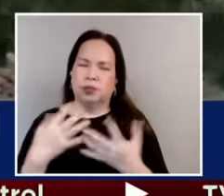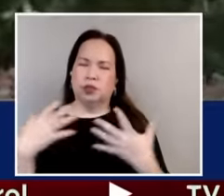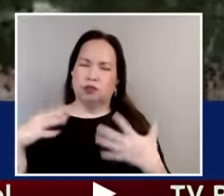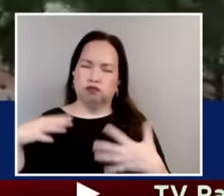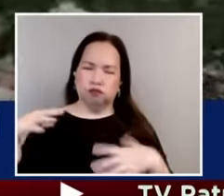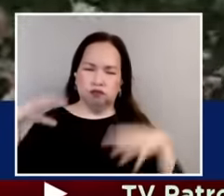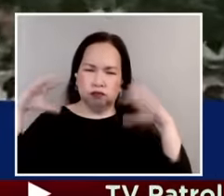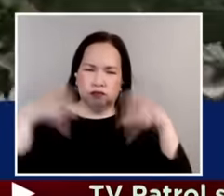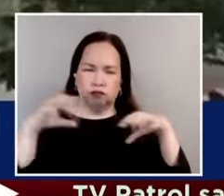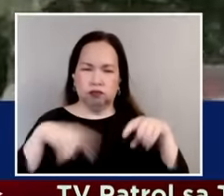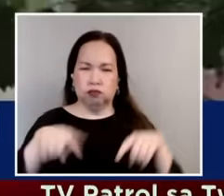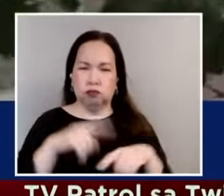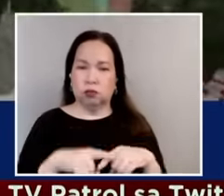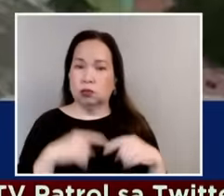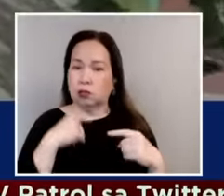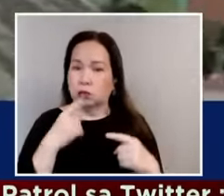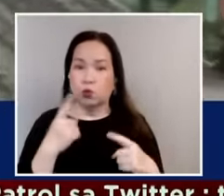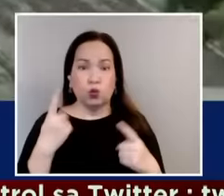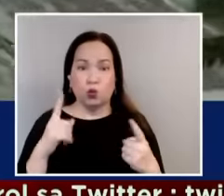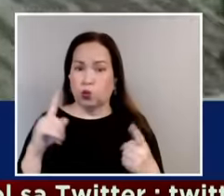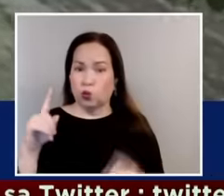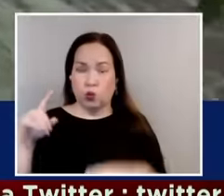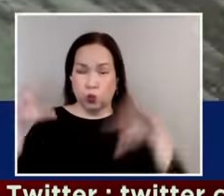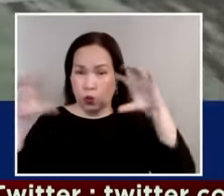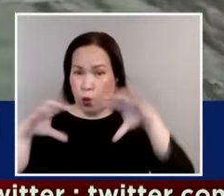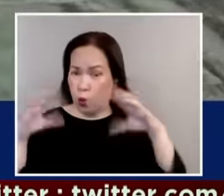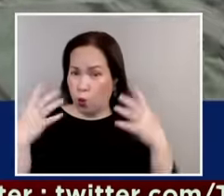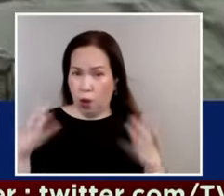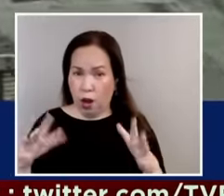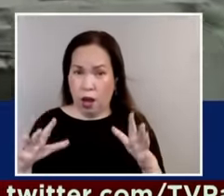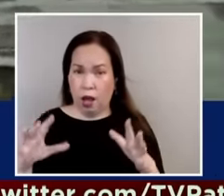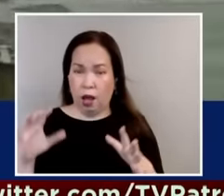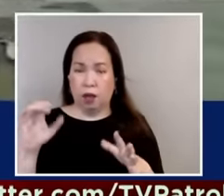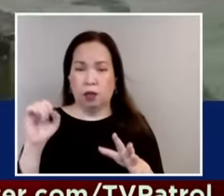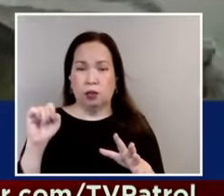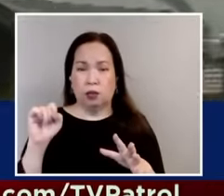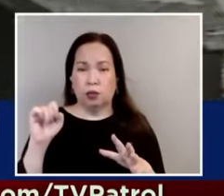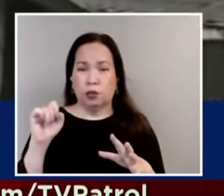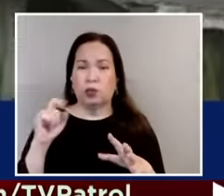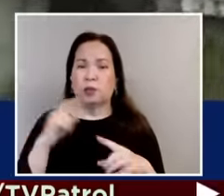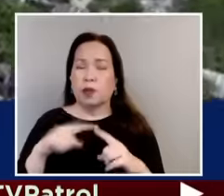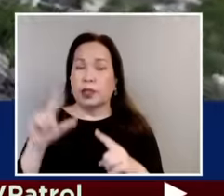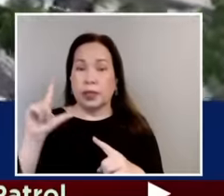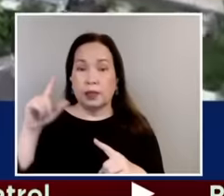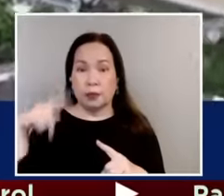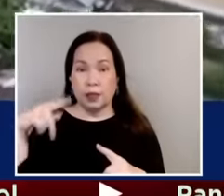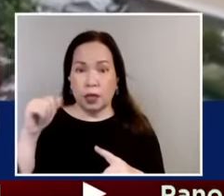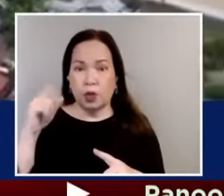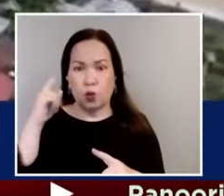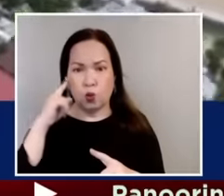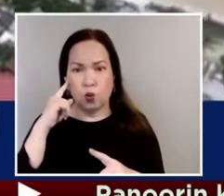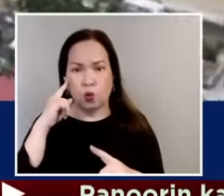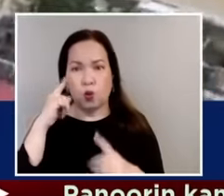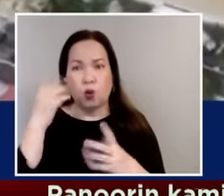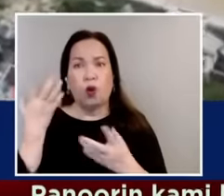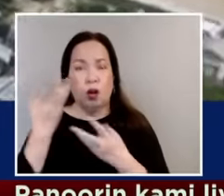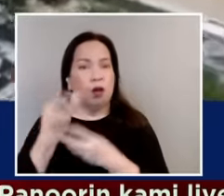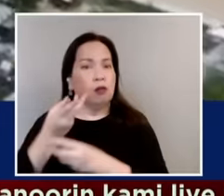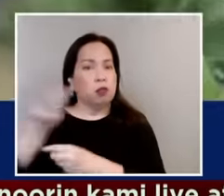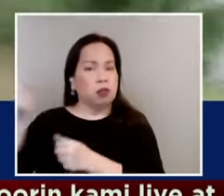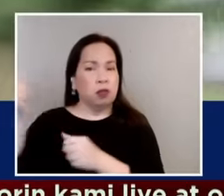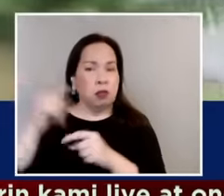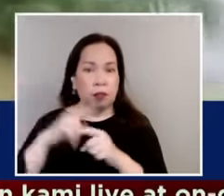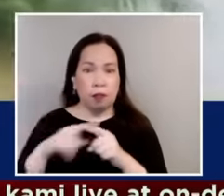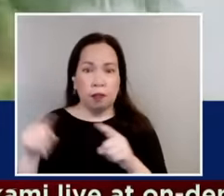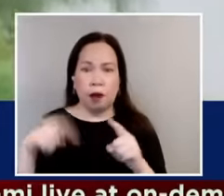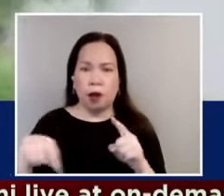Walang bagyo, nalusaw na rin ang low pressure area na inaasahang tatama sa bansa. Pero malawakan at